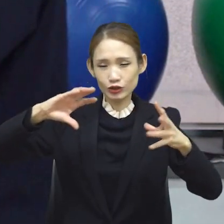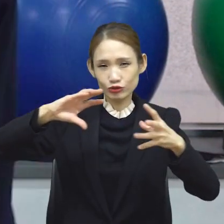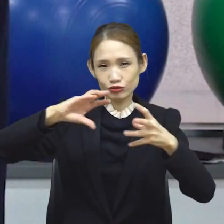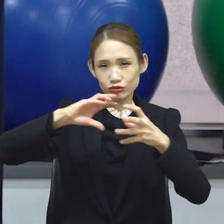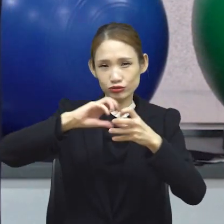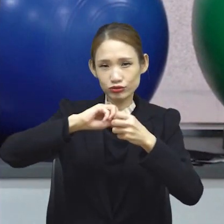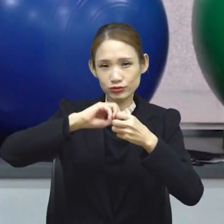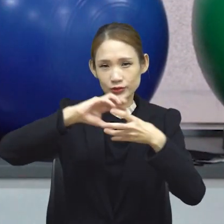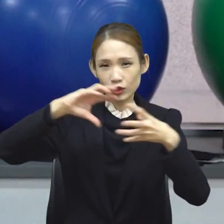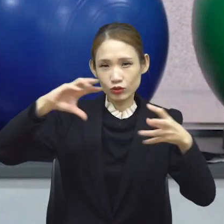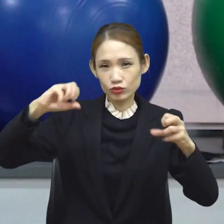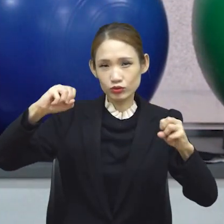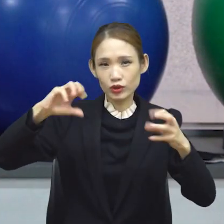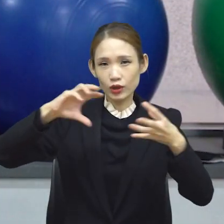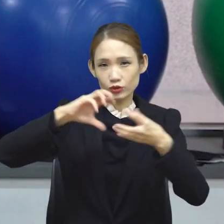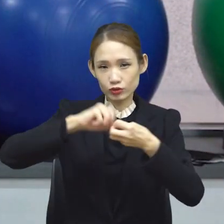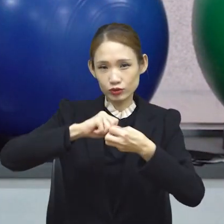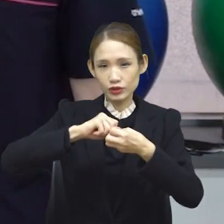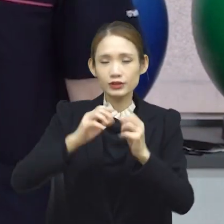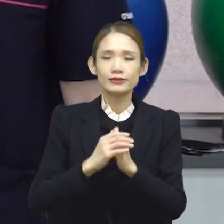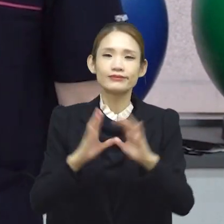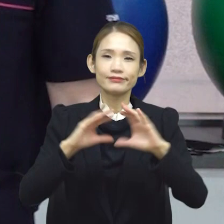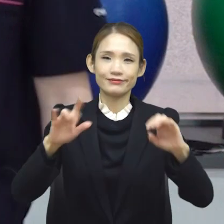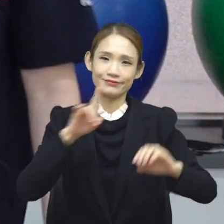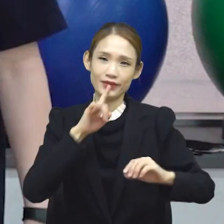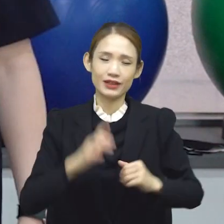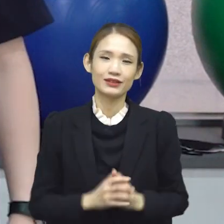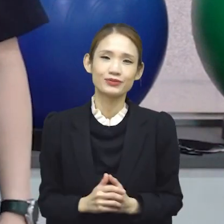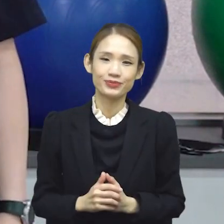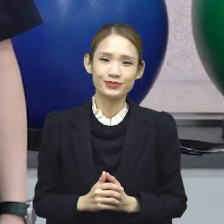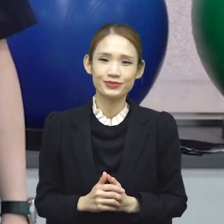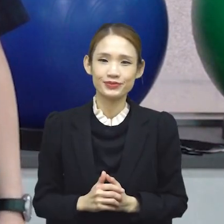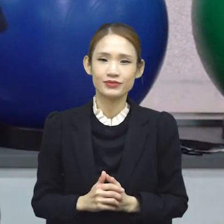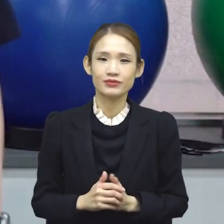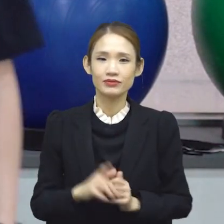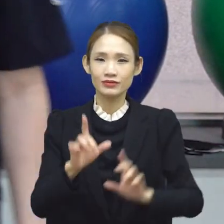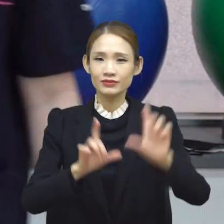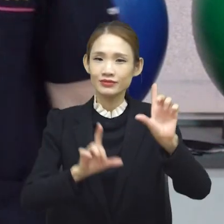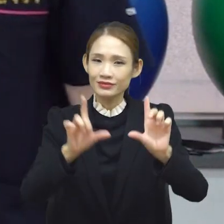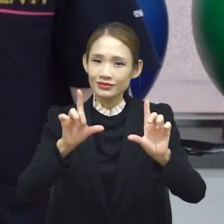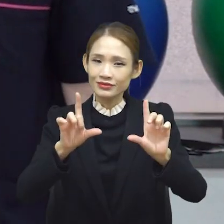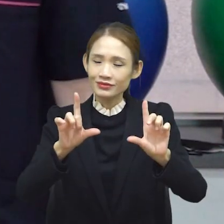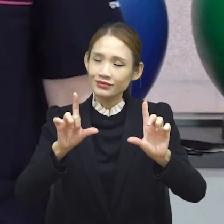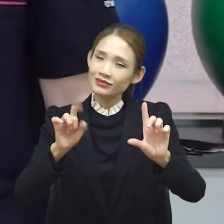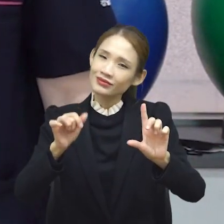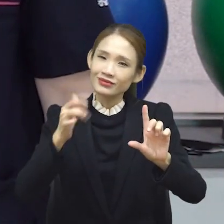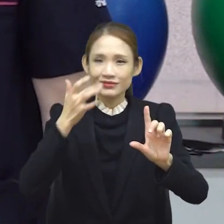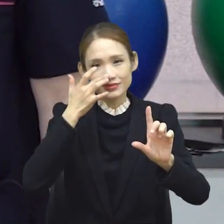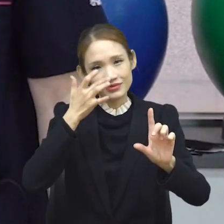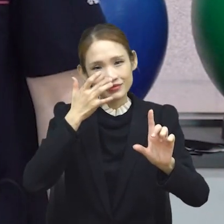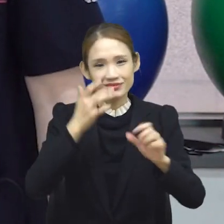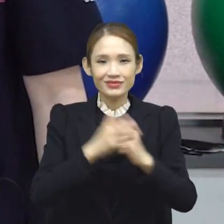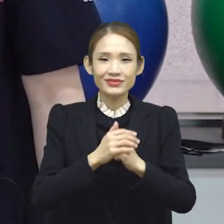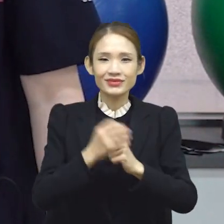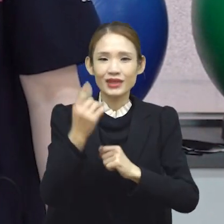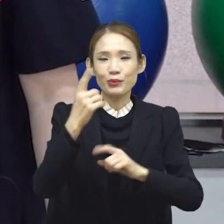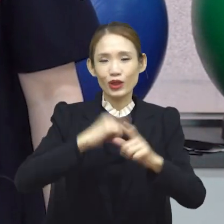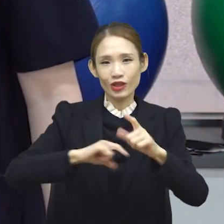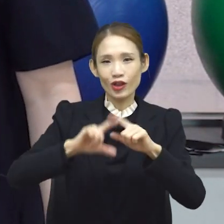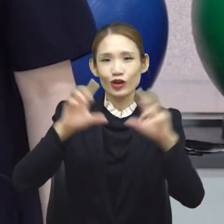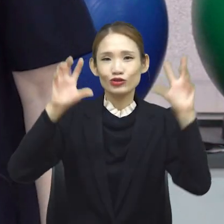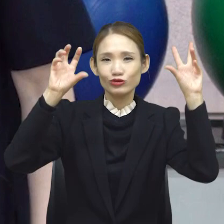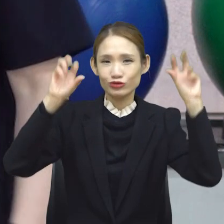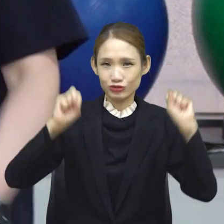네. 쫙 풀어주면 이제 이완이 됩니다. 그렇죠. 근데 자세가 좀 어정쩡하죠? 네. 다시 한번 쭉